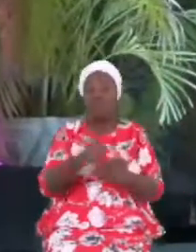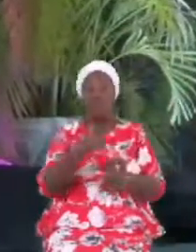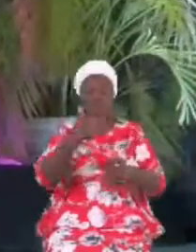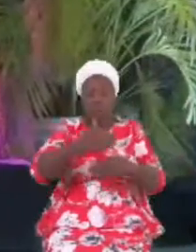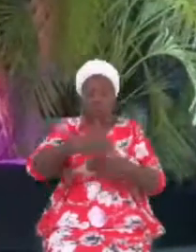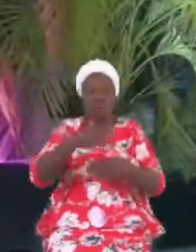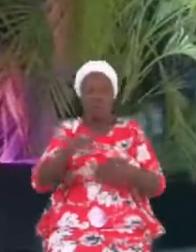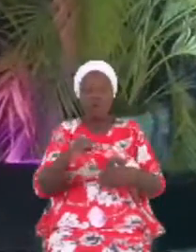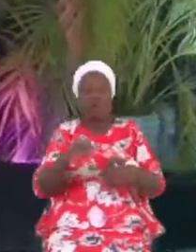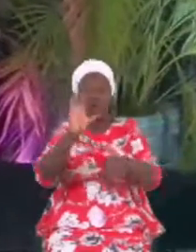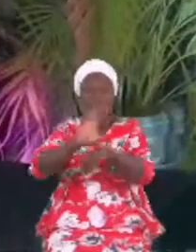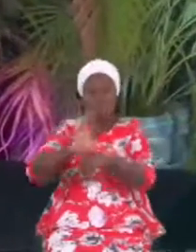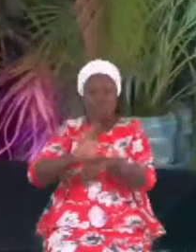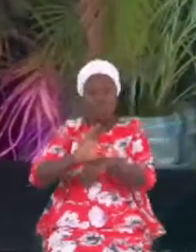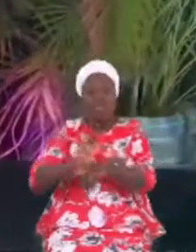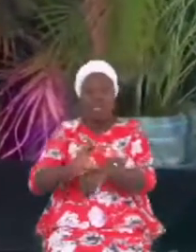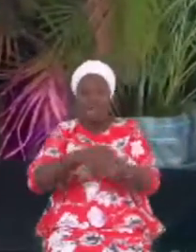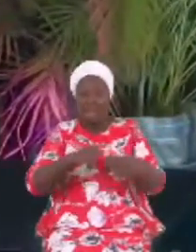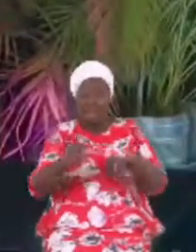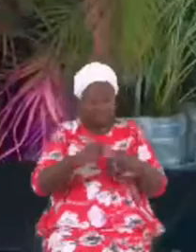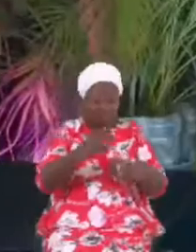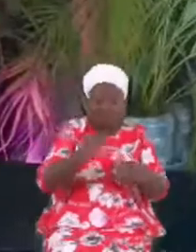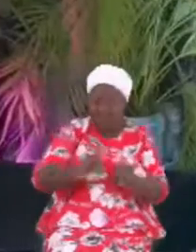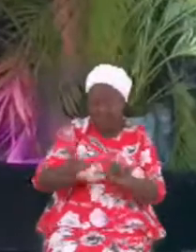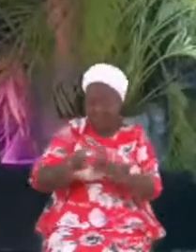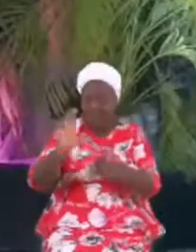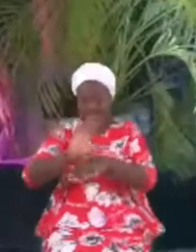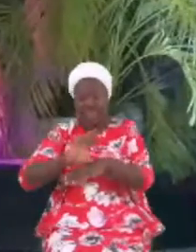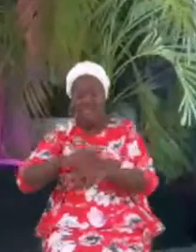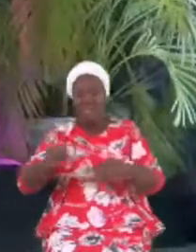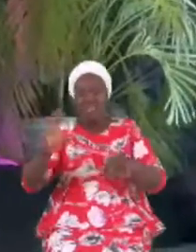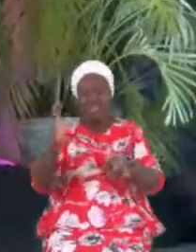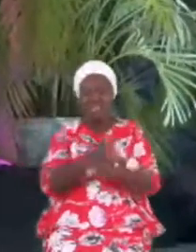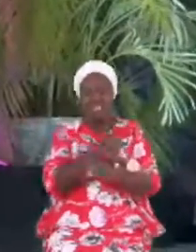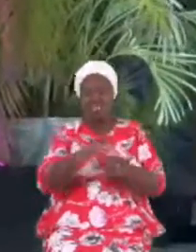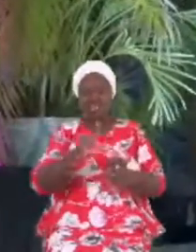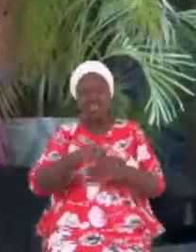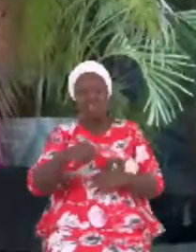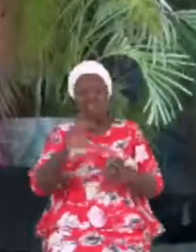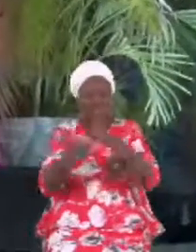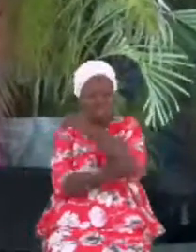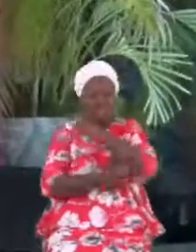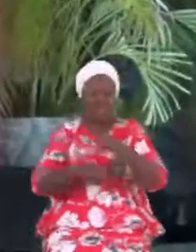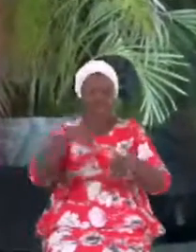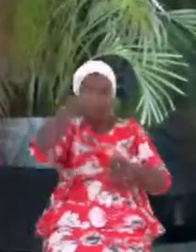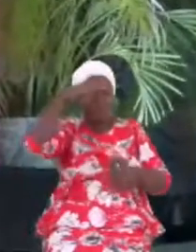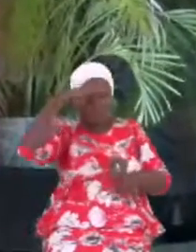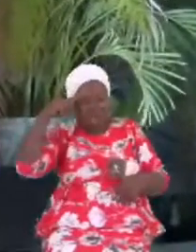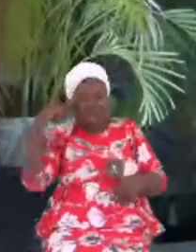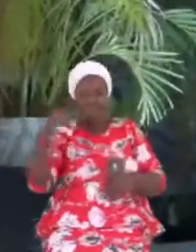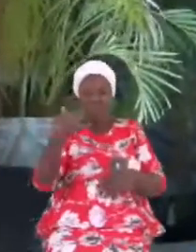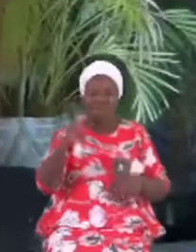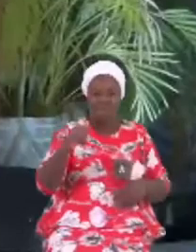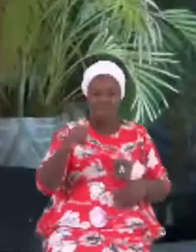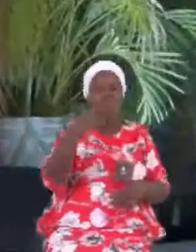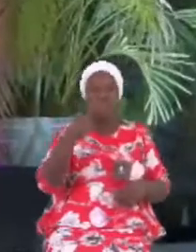de dénomination et de section, pays, noir, blanc, red, rouge,